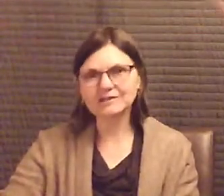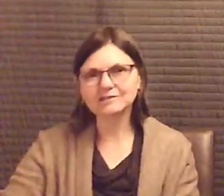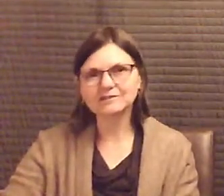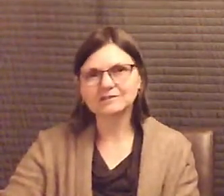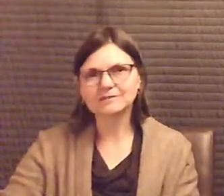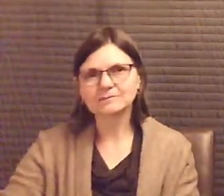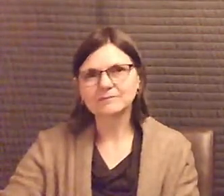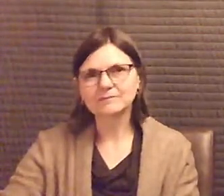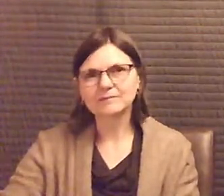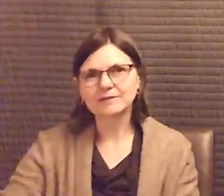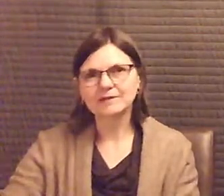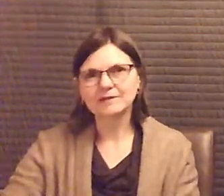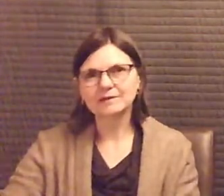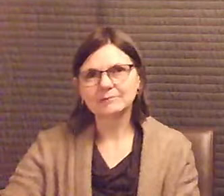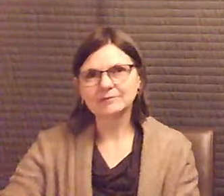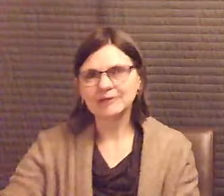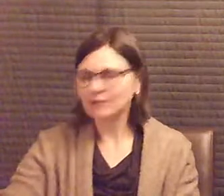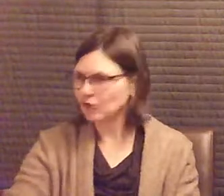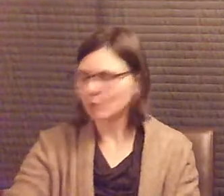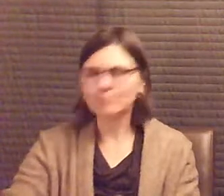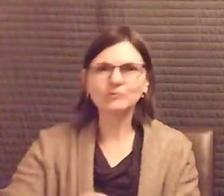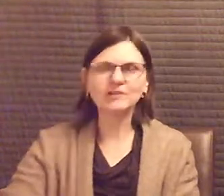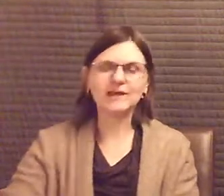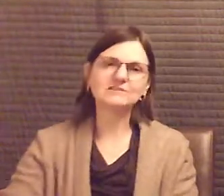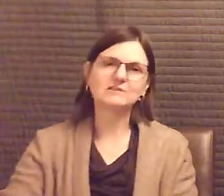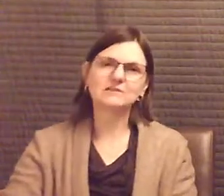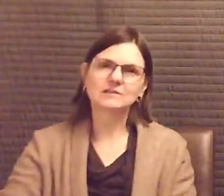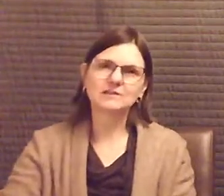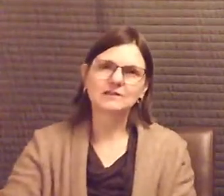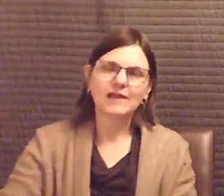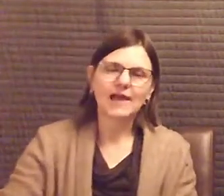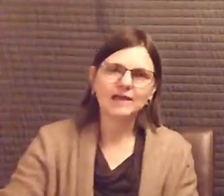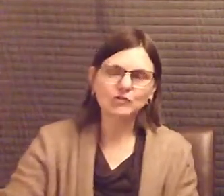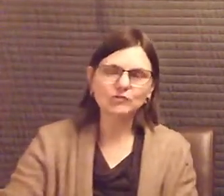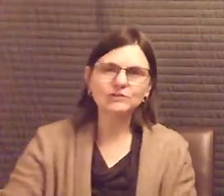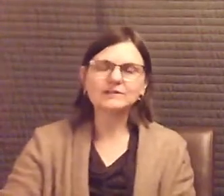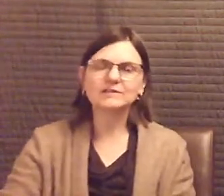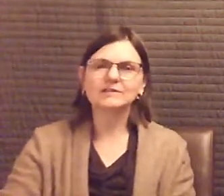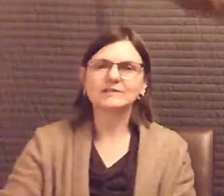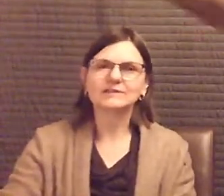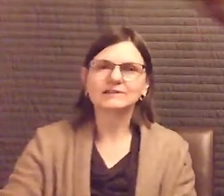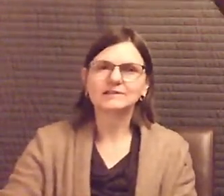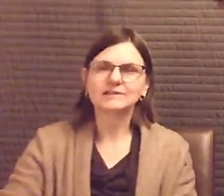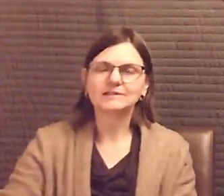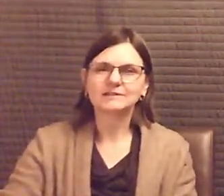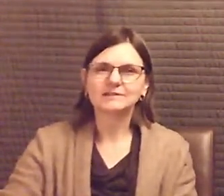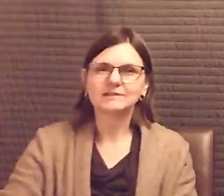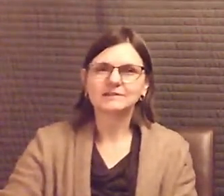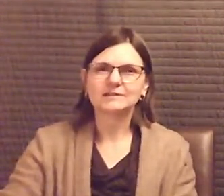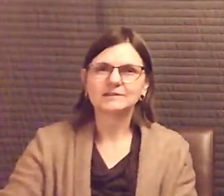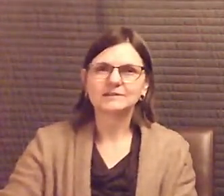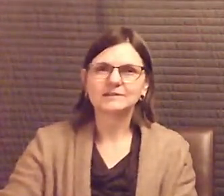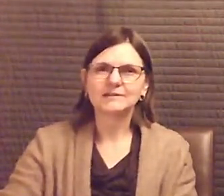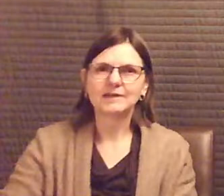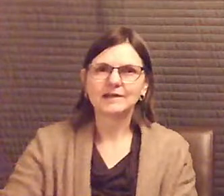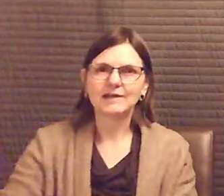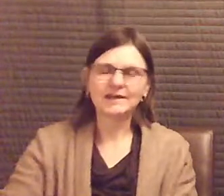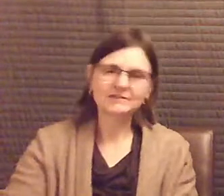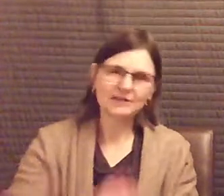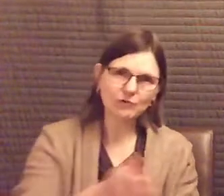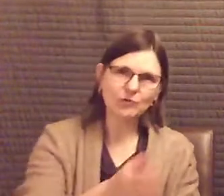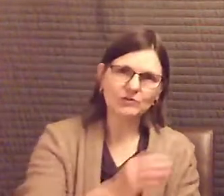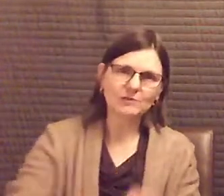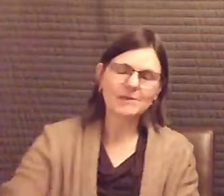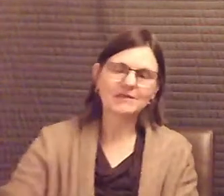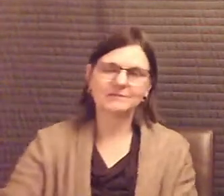in de weer met al dit balletjes zijn ze gebonden en cm en zonder between his people the cure